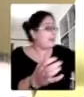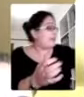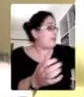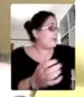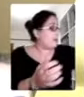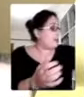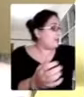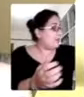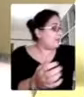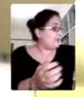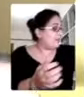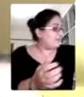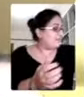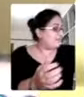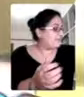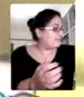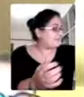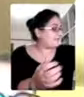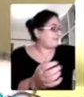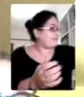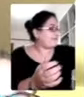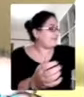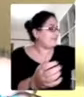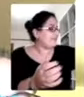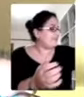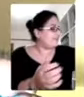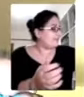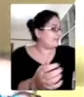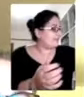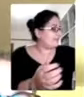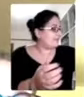abimiz. Sultanahmet'ten Atıl abi Oo. emeklilik hayatı.